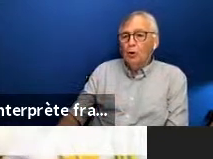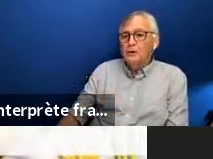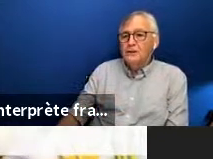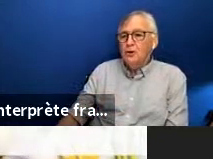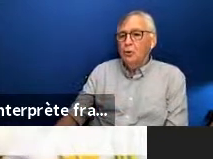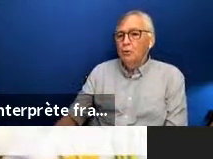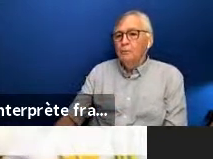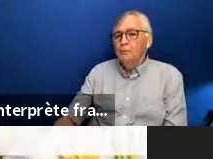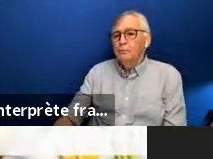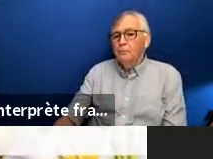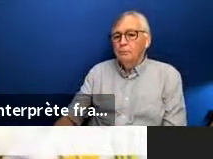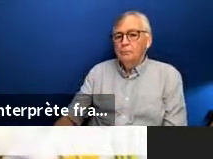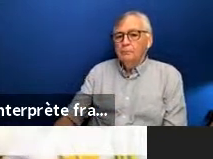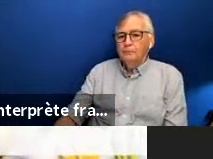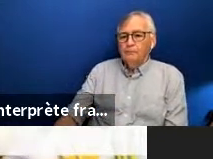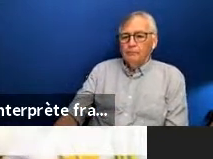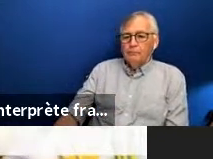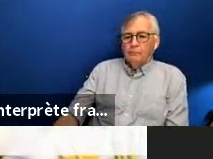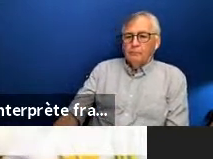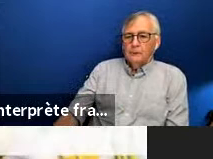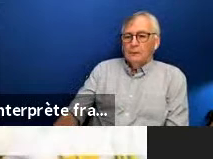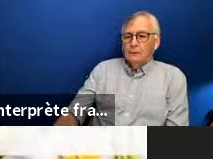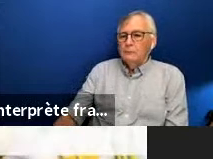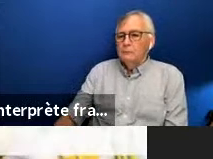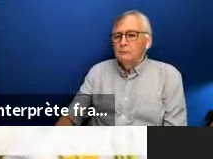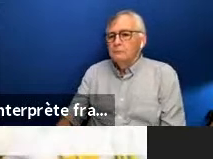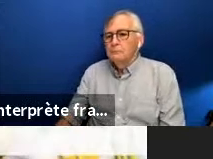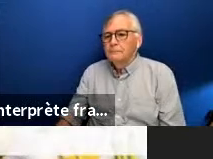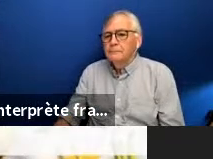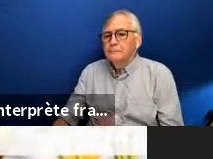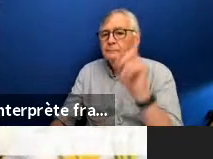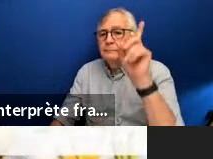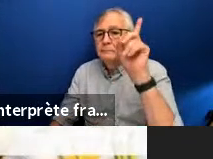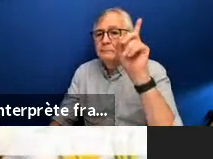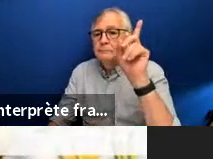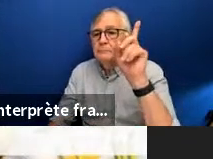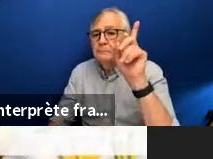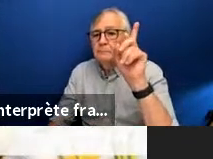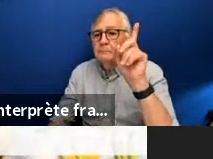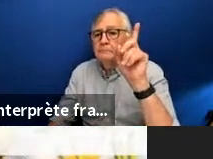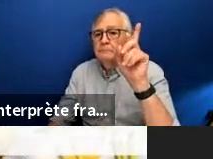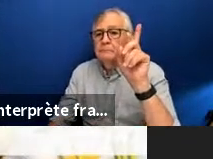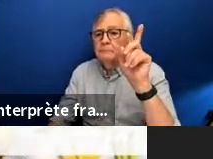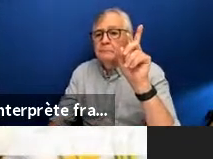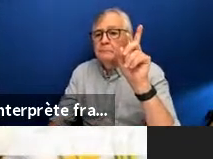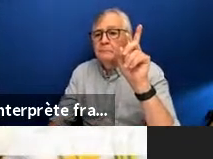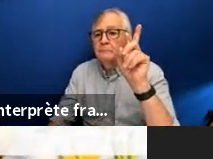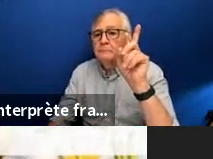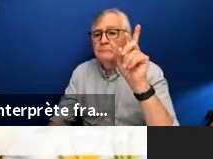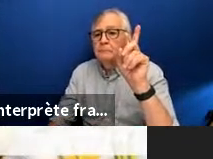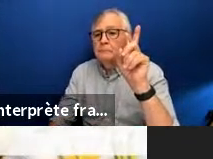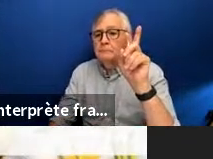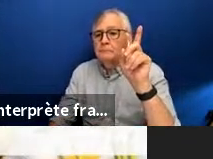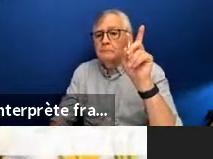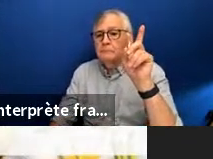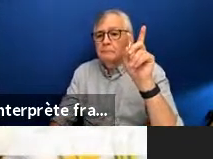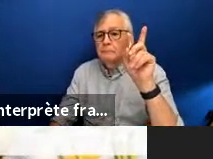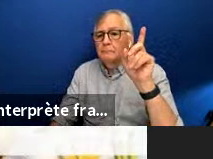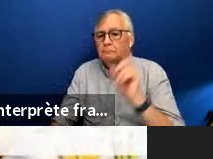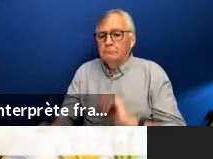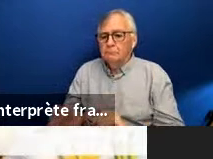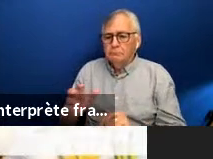milieu religieux. Une fois, j'ai dessiné un éléphant dans un vaisseau spatial. Personne n'a